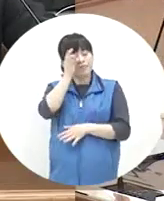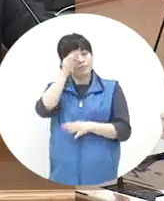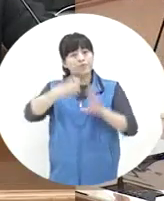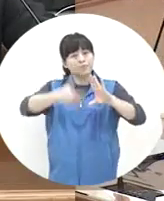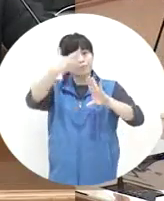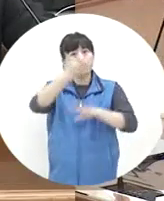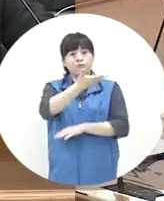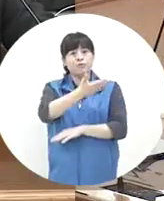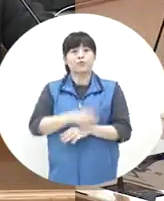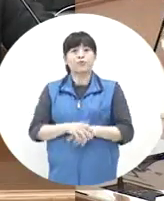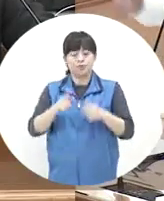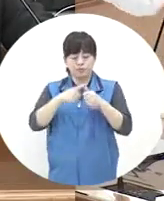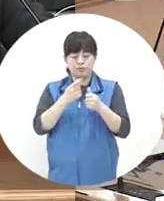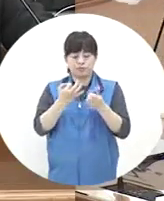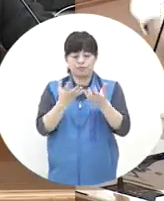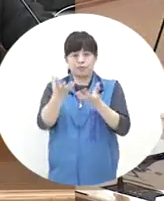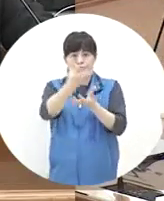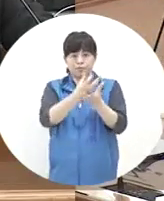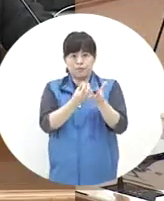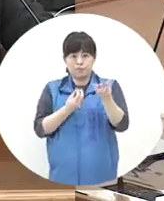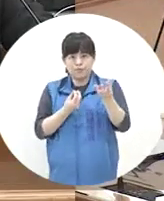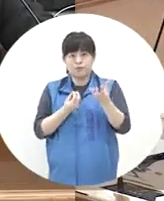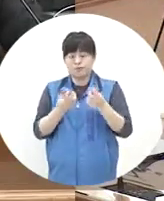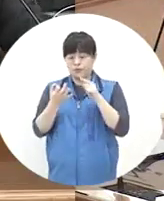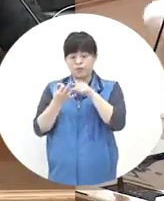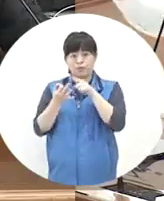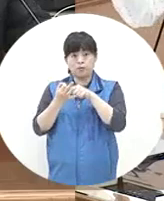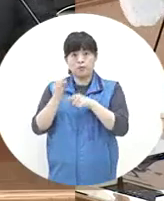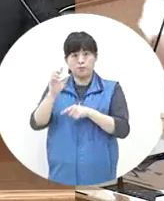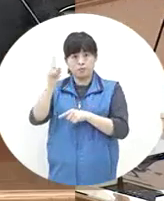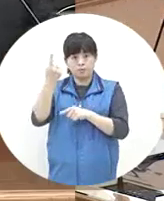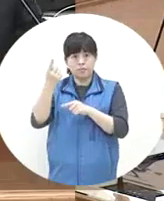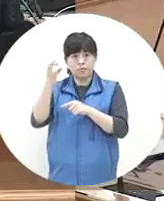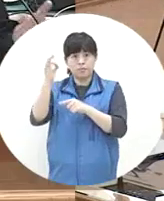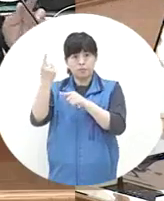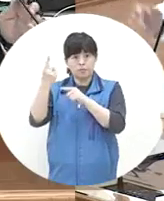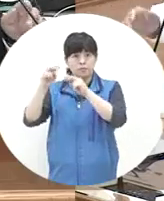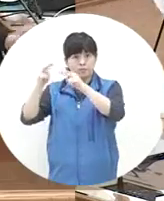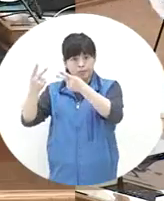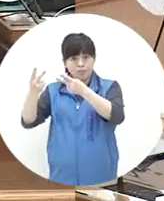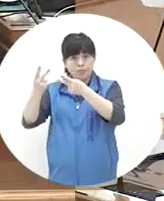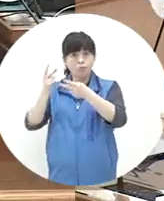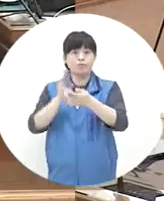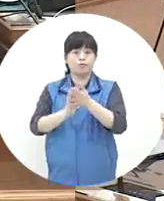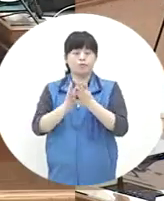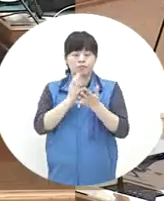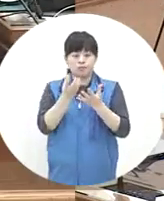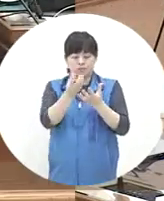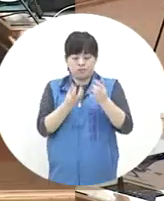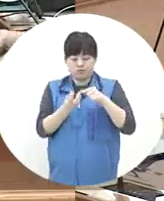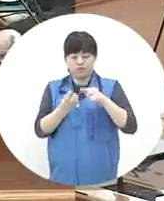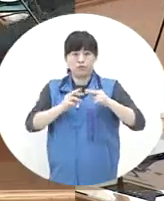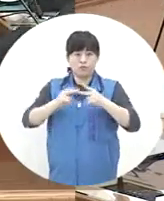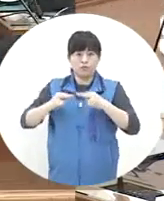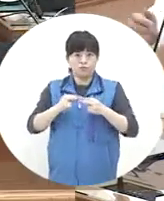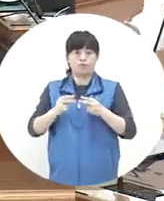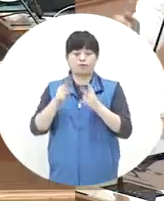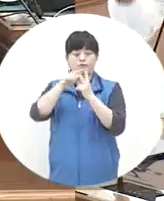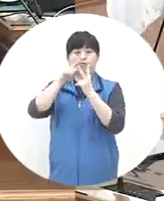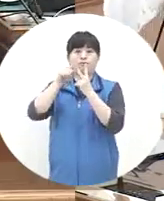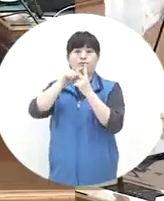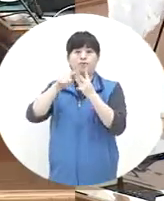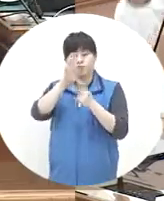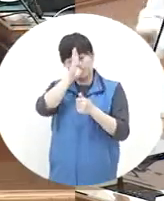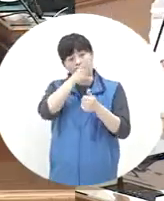是统筹分配考量员，就是说裁员呐、啊，你要从裁员改呢？还是在从分配上面改，就分这两项。我想请问